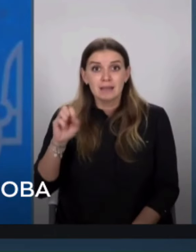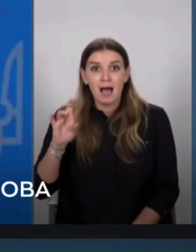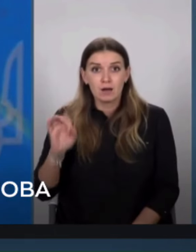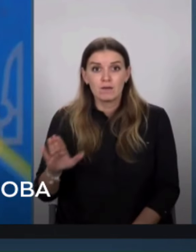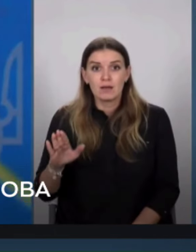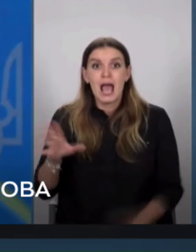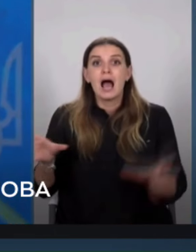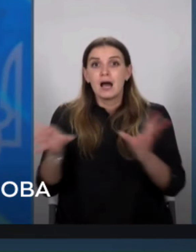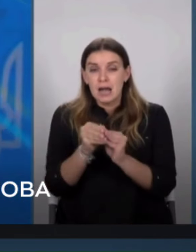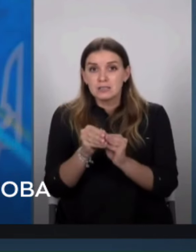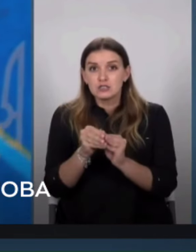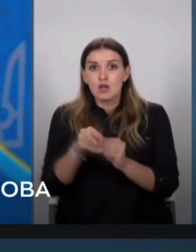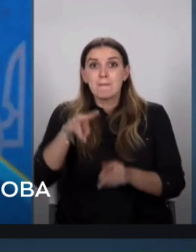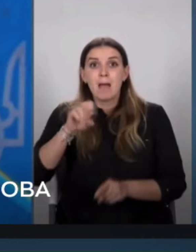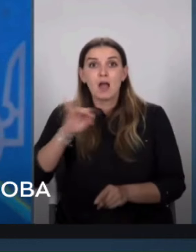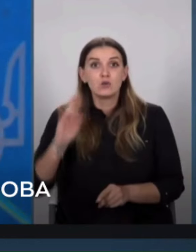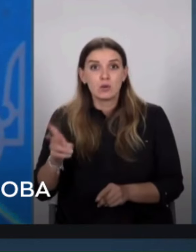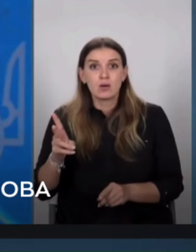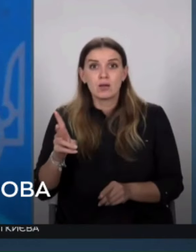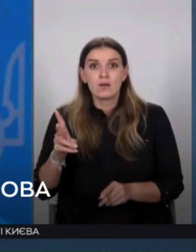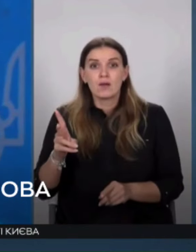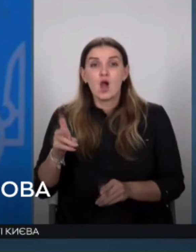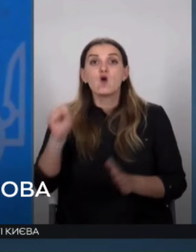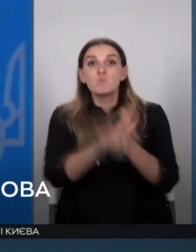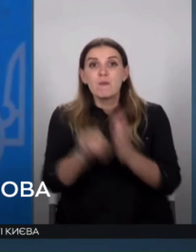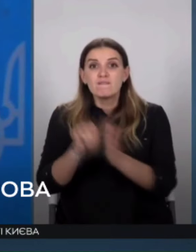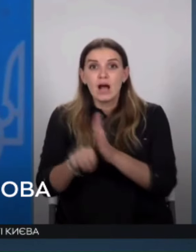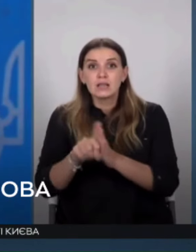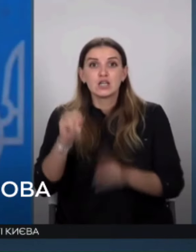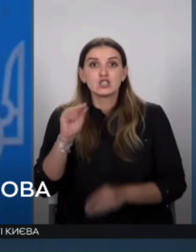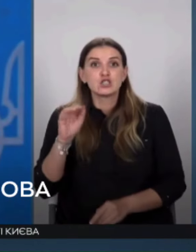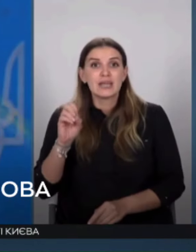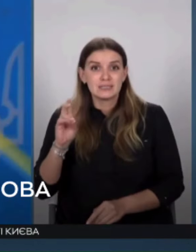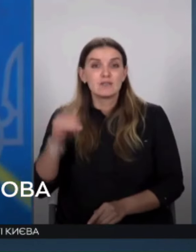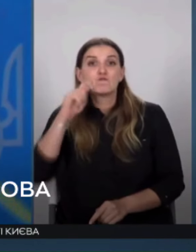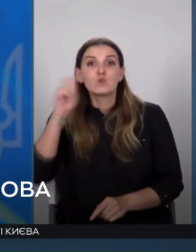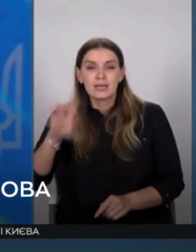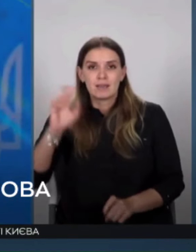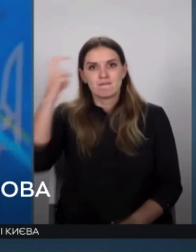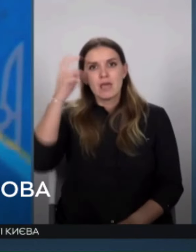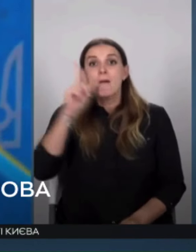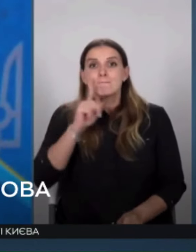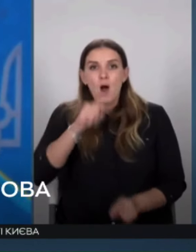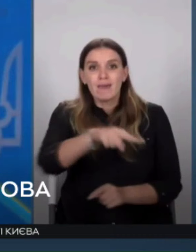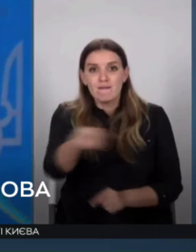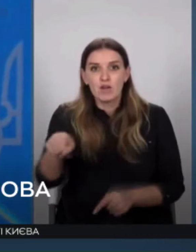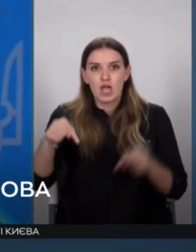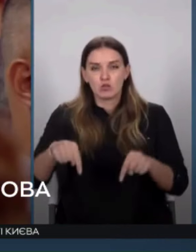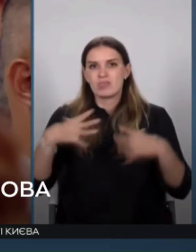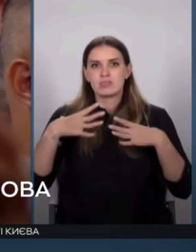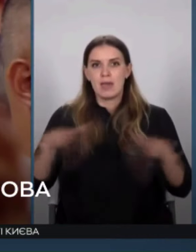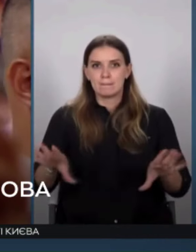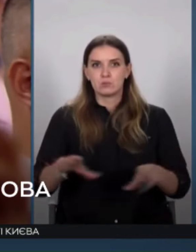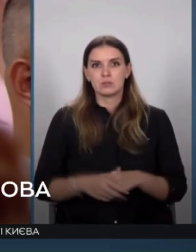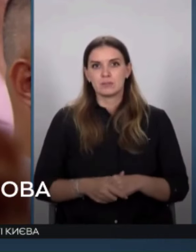Татаров разом з Василем Малюком вбивали чеченців в Україні, в Києві, поки ви тут не були.